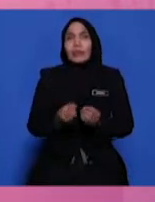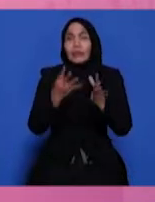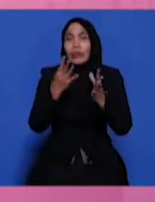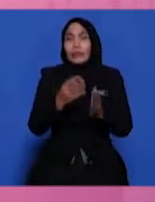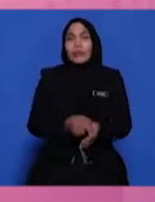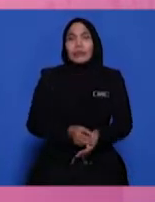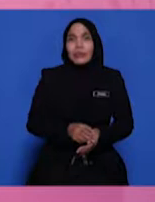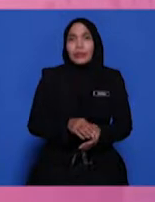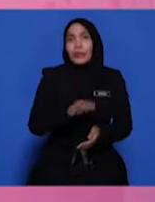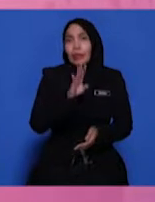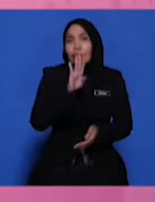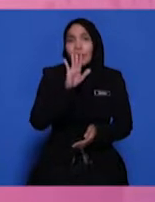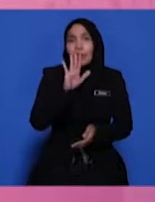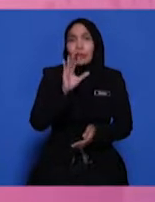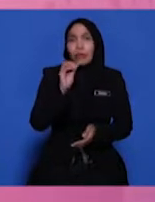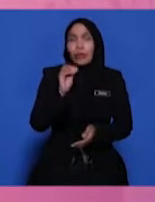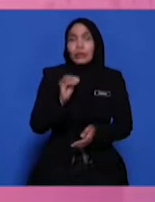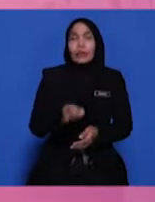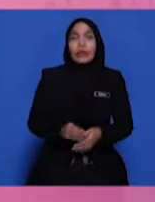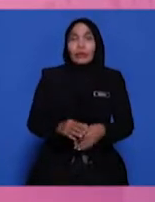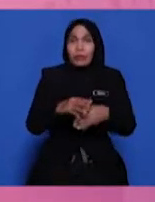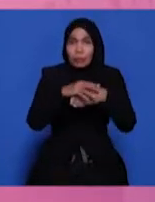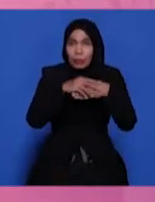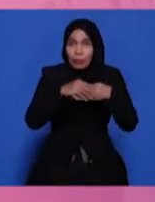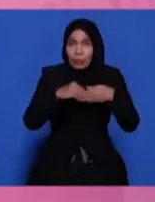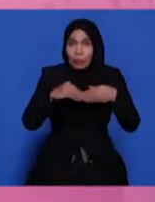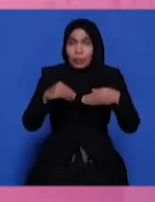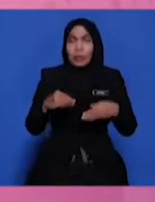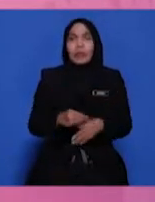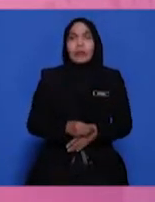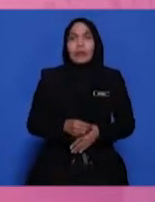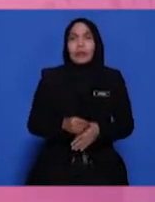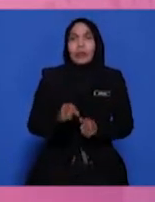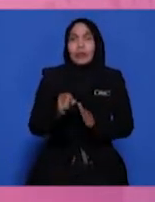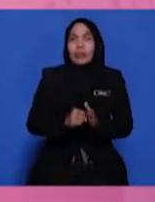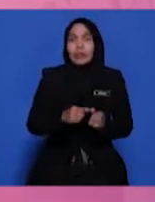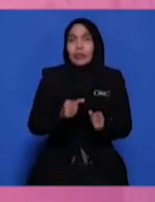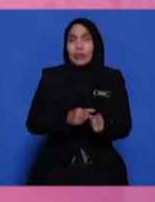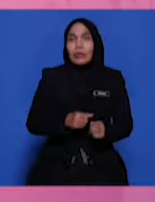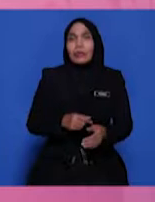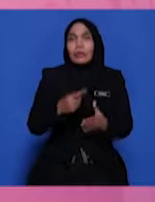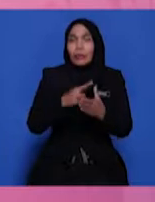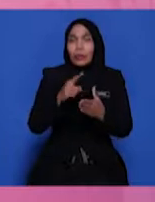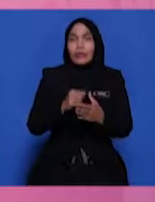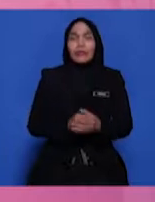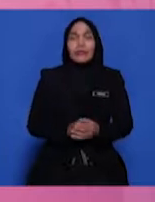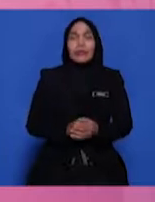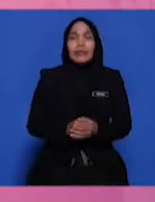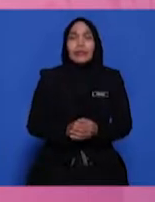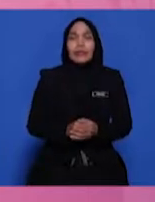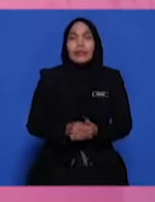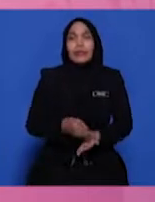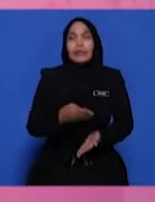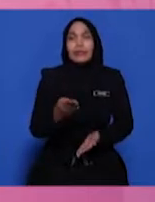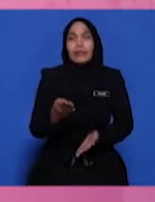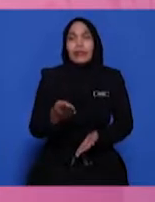lebih daripada apa yang dirancang. Oleh itu, Puan Shanti dapat mencapai matlamat kewangannya. Beliau